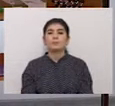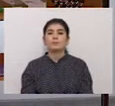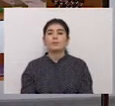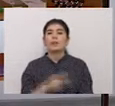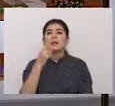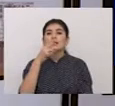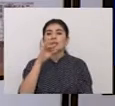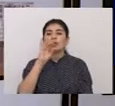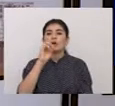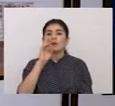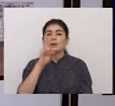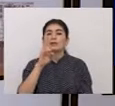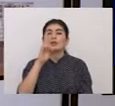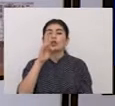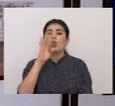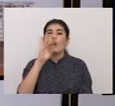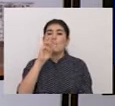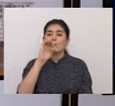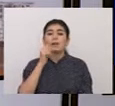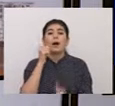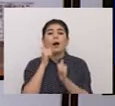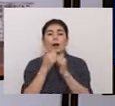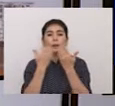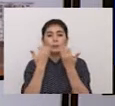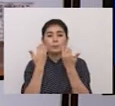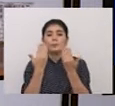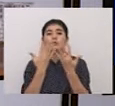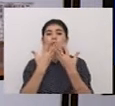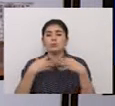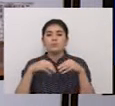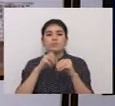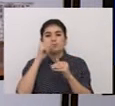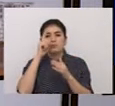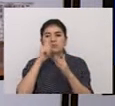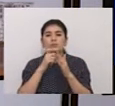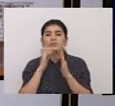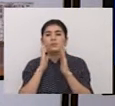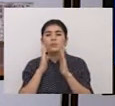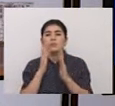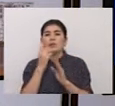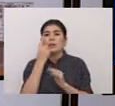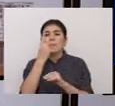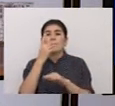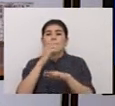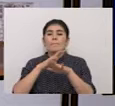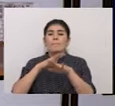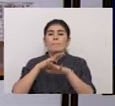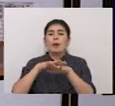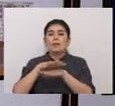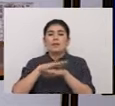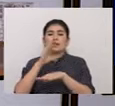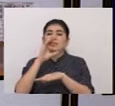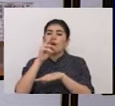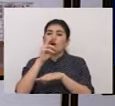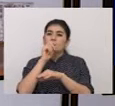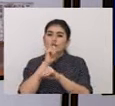Diyonat va nomus har oilaning saodati va intizomi uchun emas, balki bir mamlakatning saodati